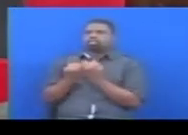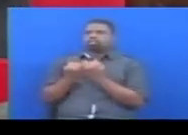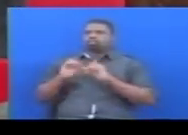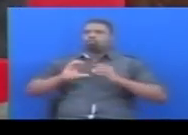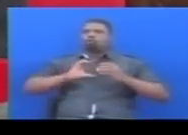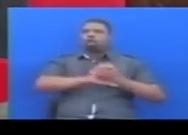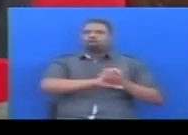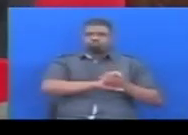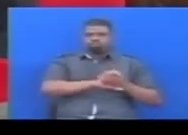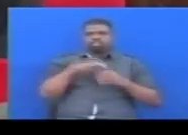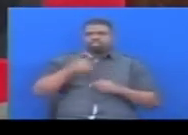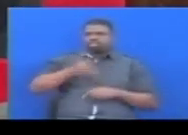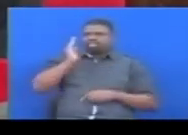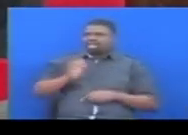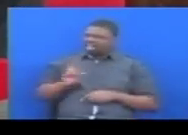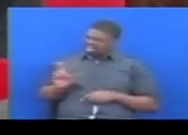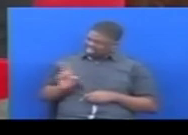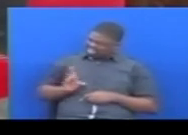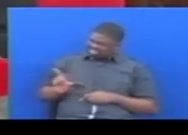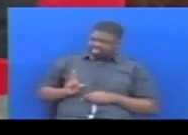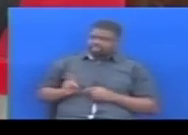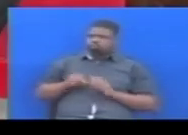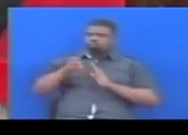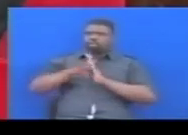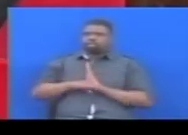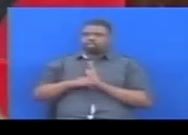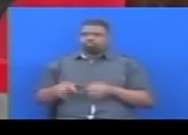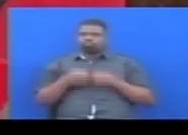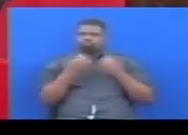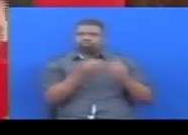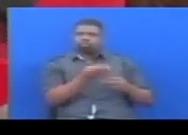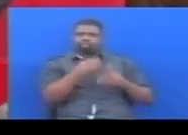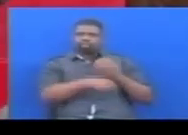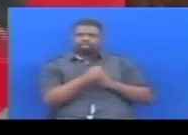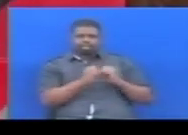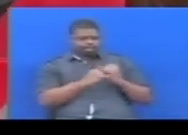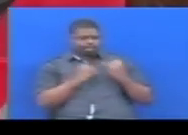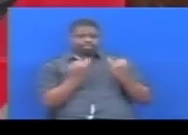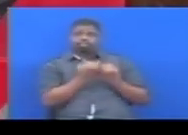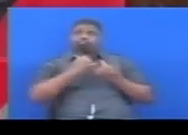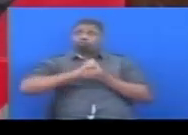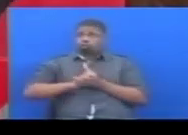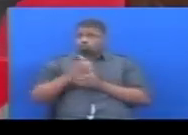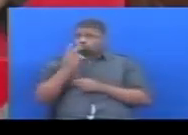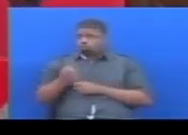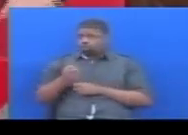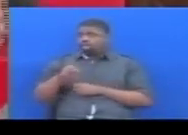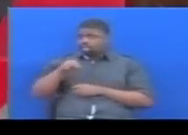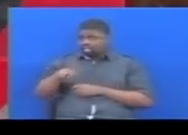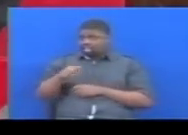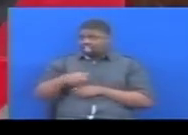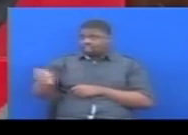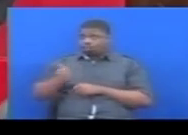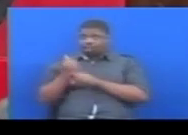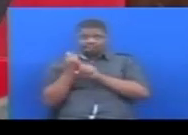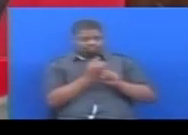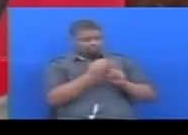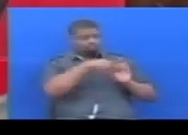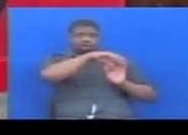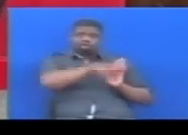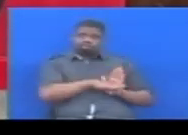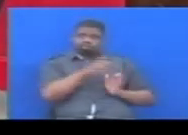Je, serikali lini itatoa utaratibu huo, mwongozo huo katika mashirika ya muungano kuona kwamba na yenyewe yanafuata utaratibu huu katika